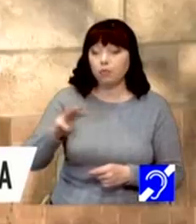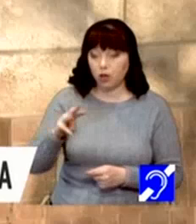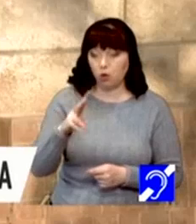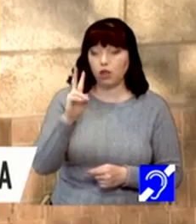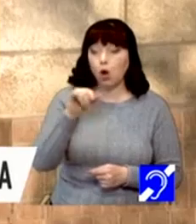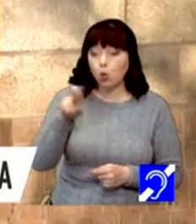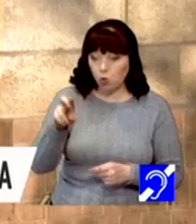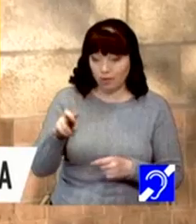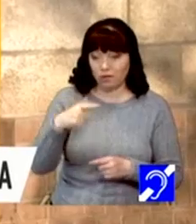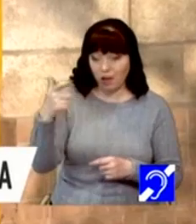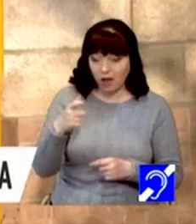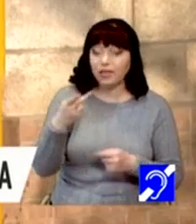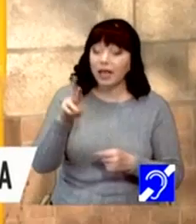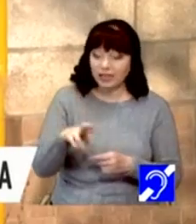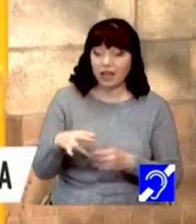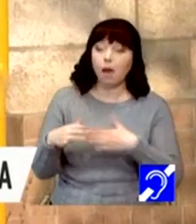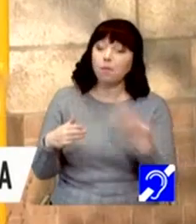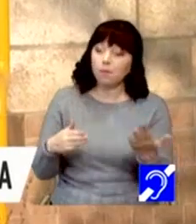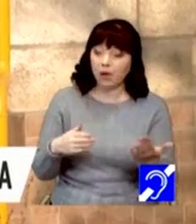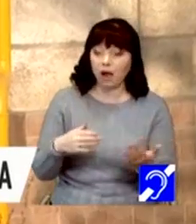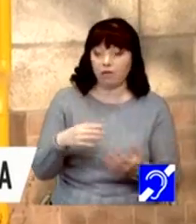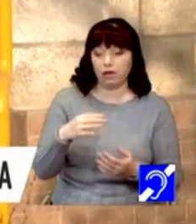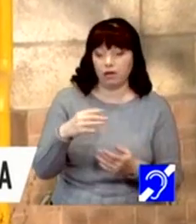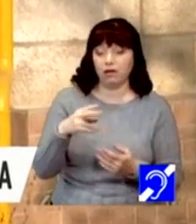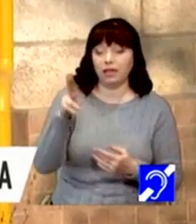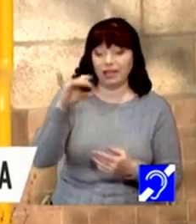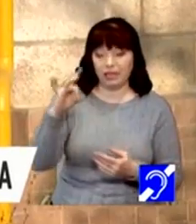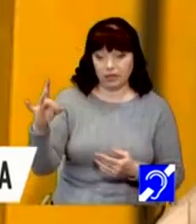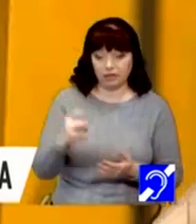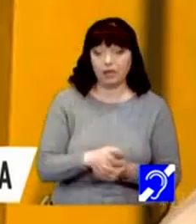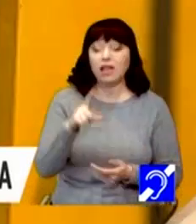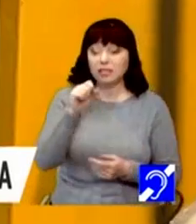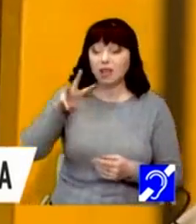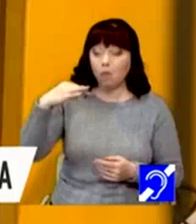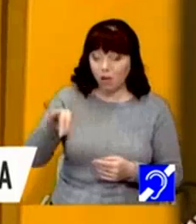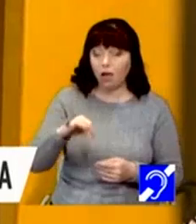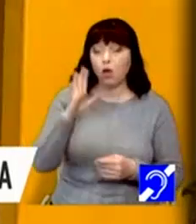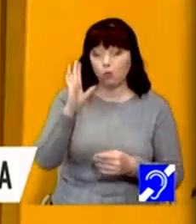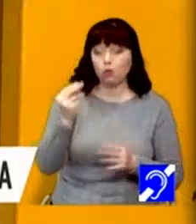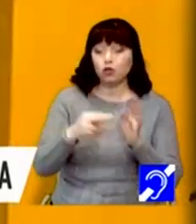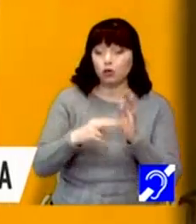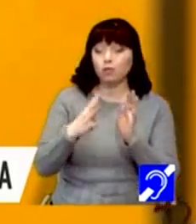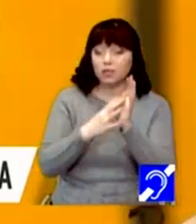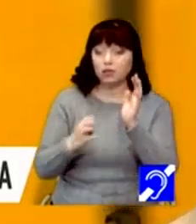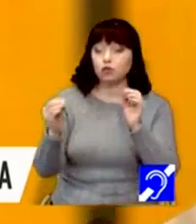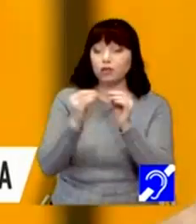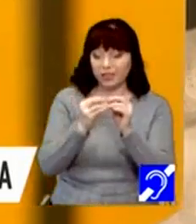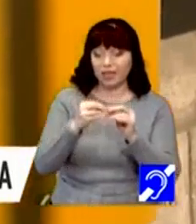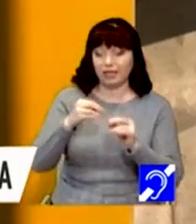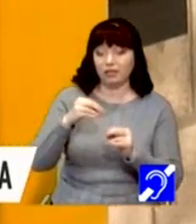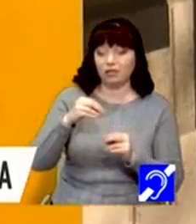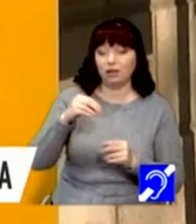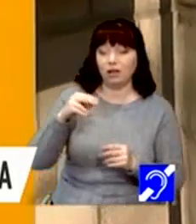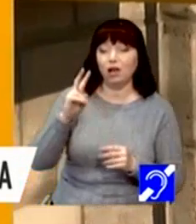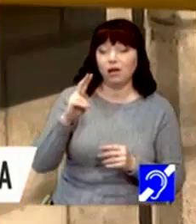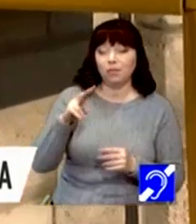de metri cubi pentru malul drept al Nistrului prețul calculat pentru luna mai este de 900 10 dolari pentru 1.000 de metri cubi